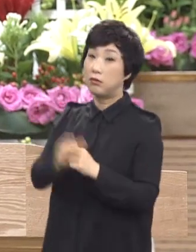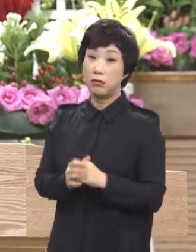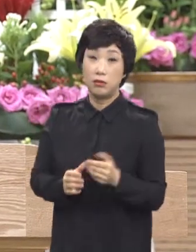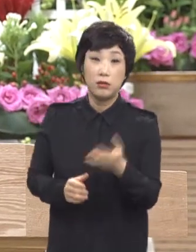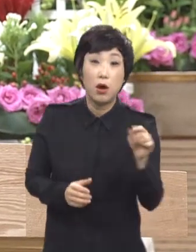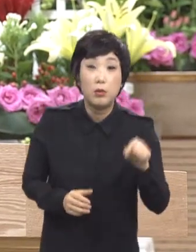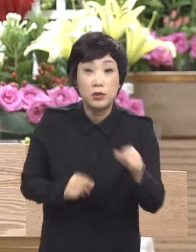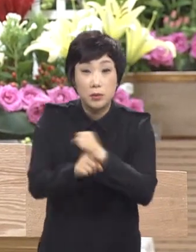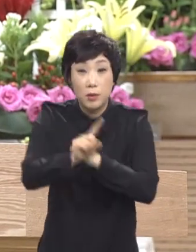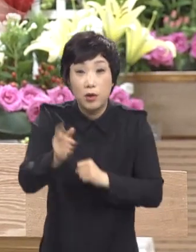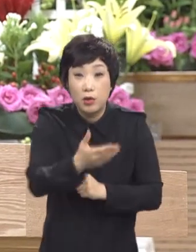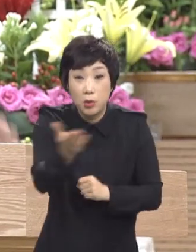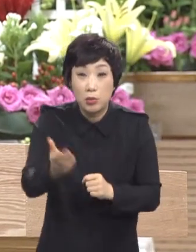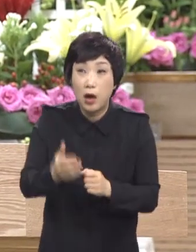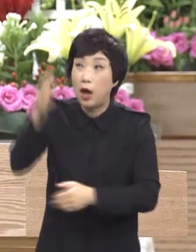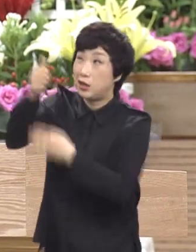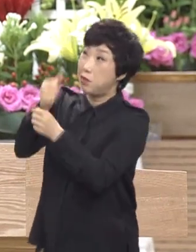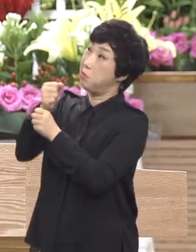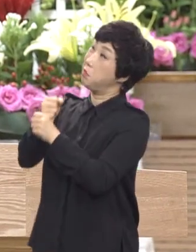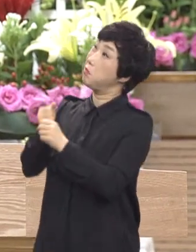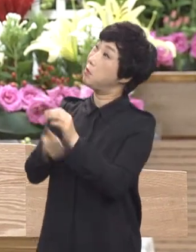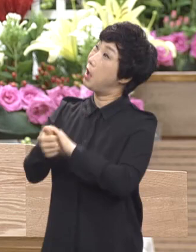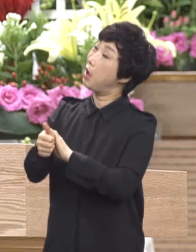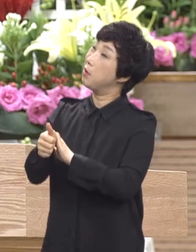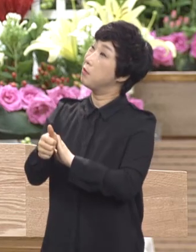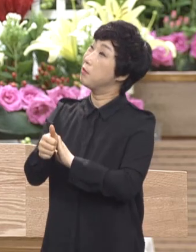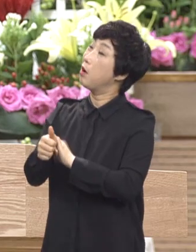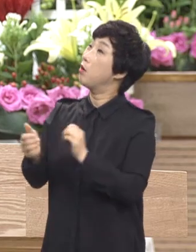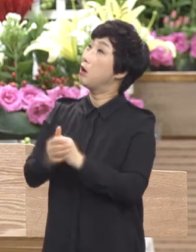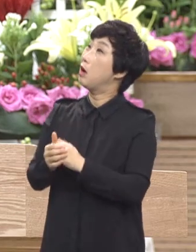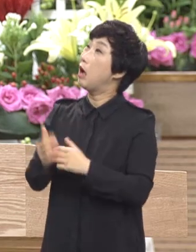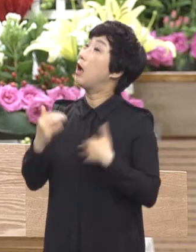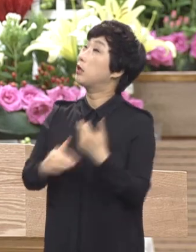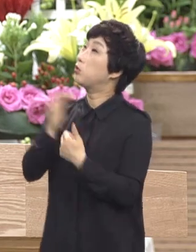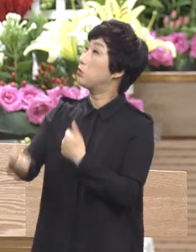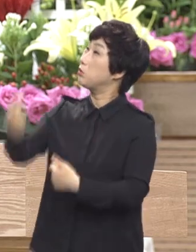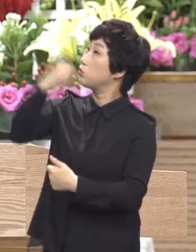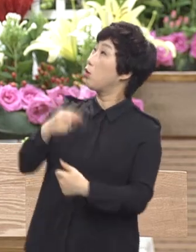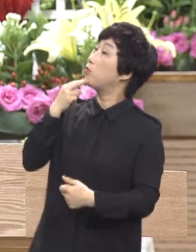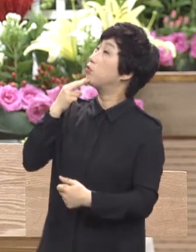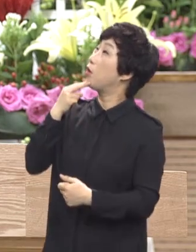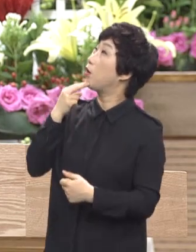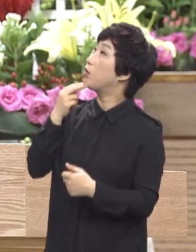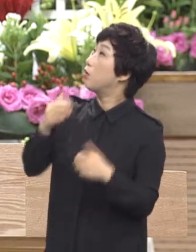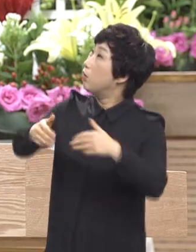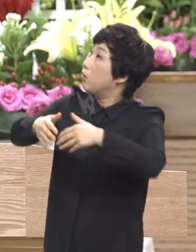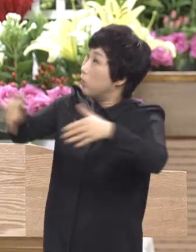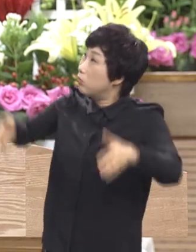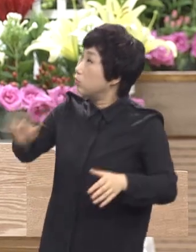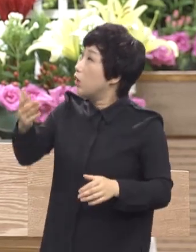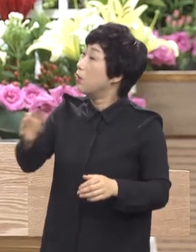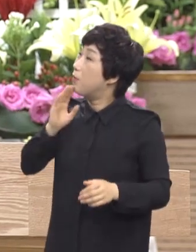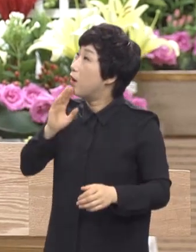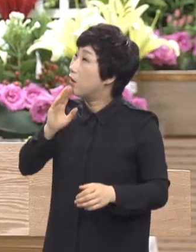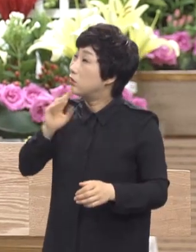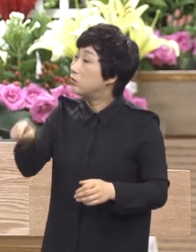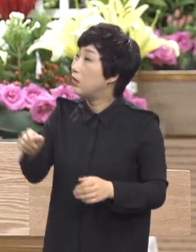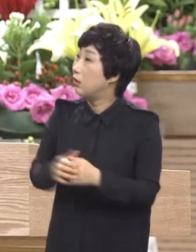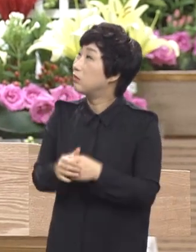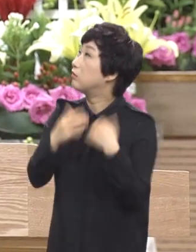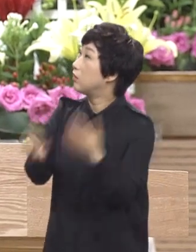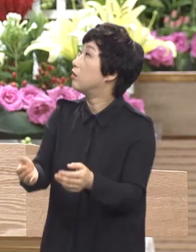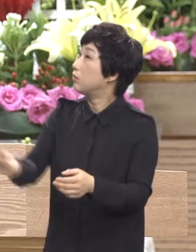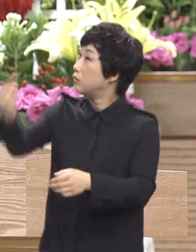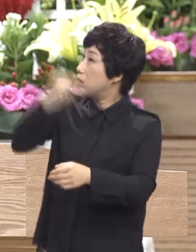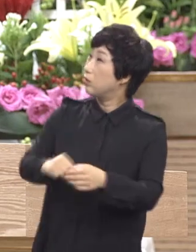말을 다시 말하면 하나님이 뱀을 에덴에 두르지 말라고 했으면 못 두르겠으면 안 먹었을 텐데 그 놈을 두르게 내비도 중에 먹지